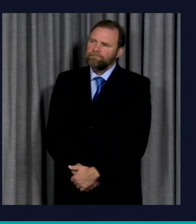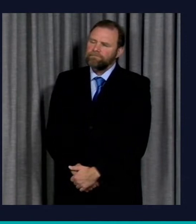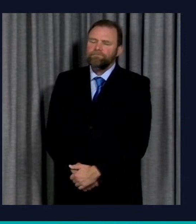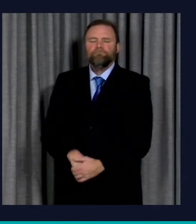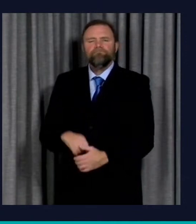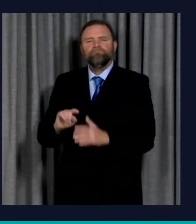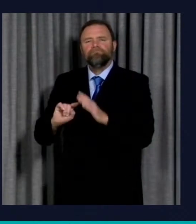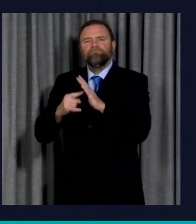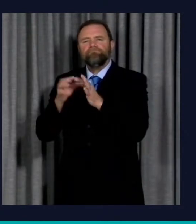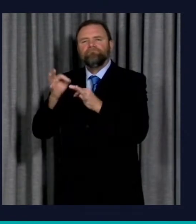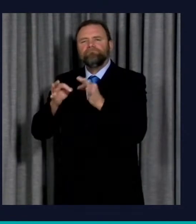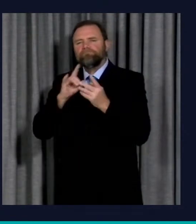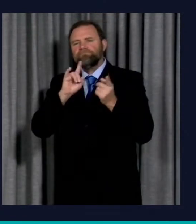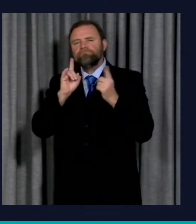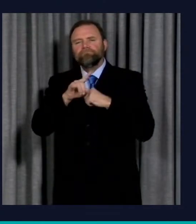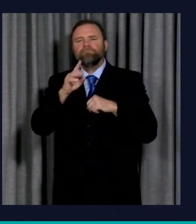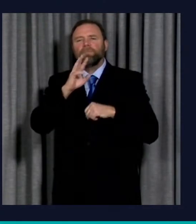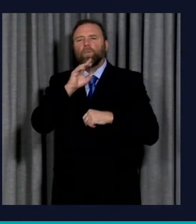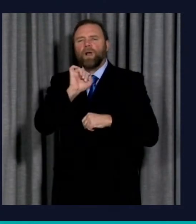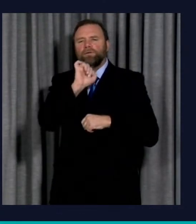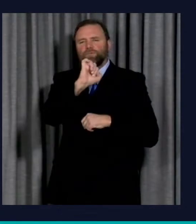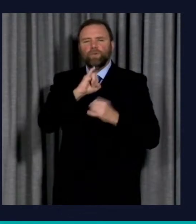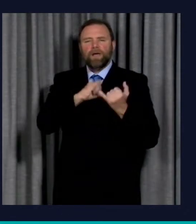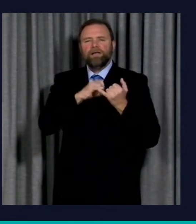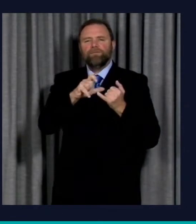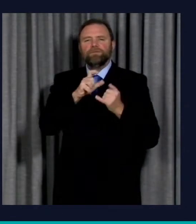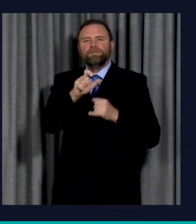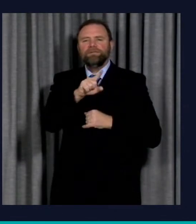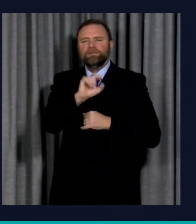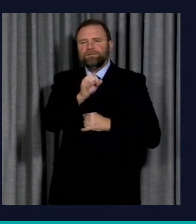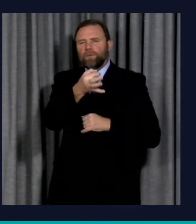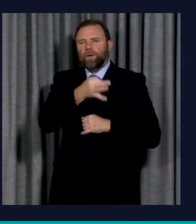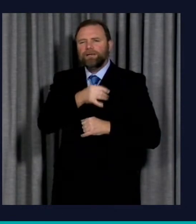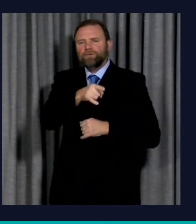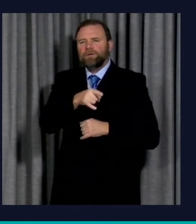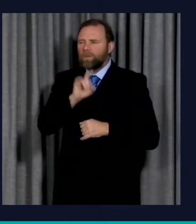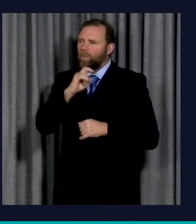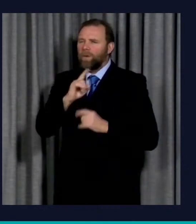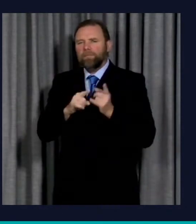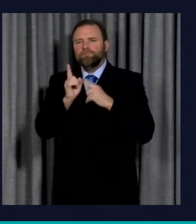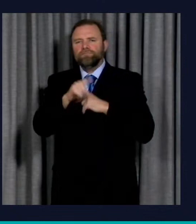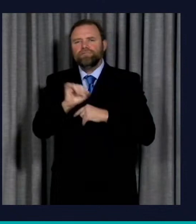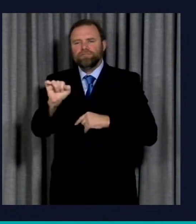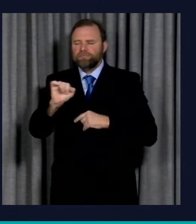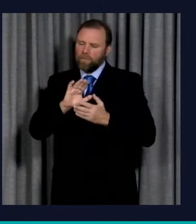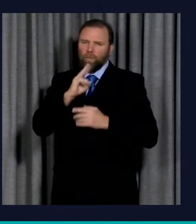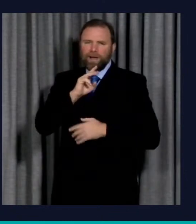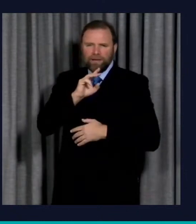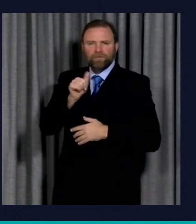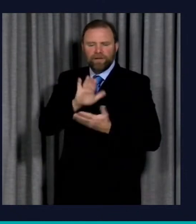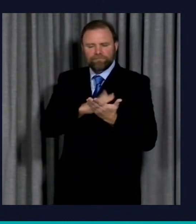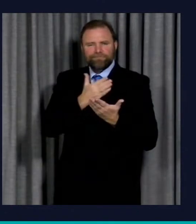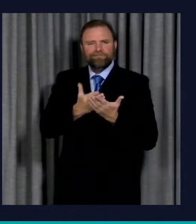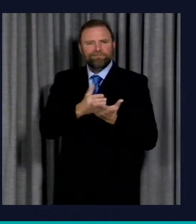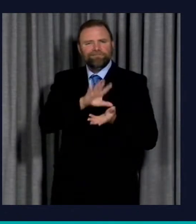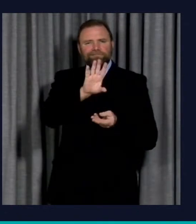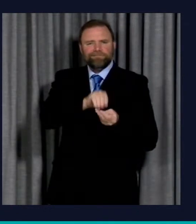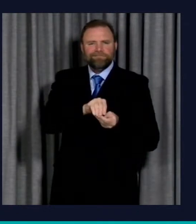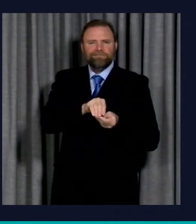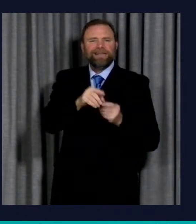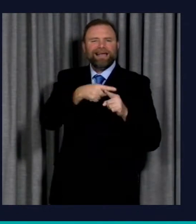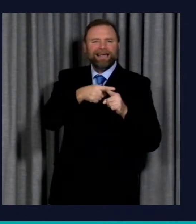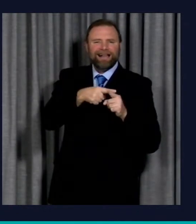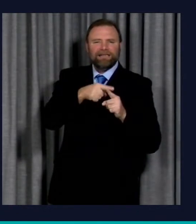Beth wedais I heddi yw ni'n dal bob wythnos I ail edrych ar y cyfyngiadau sydd da